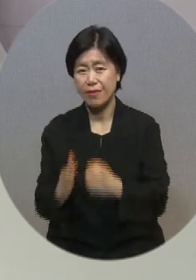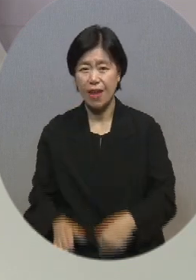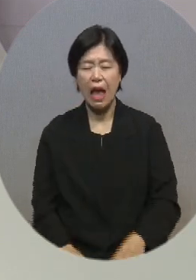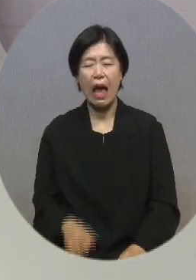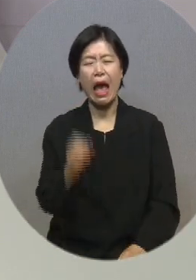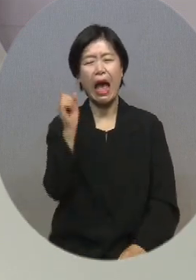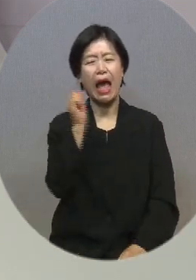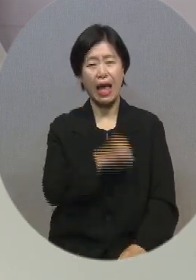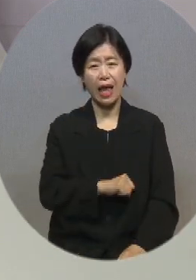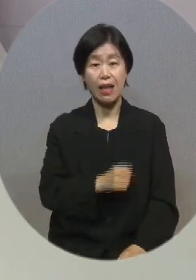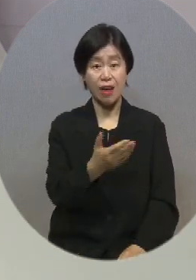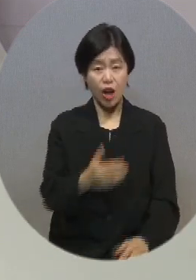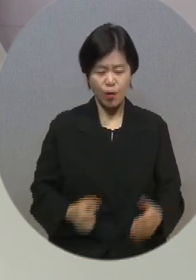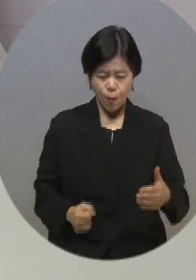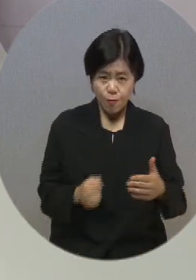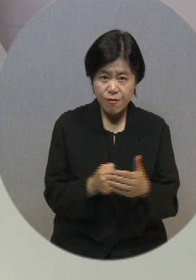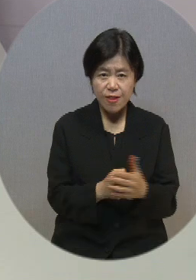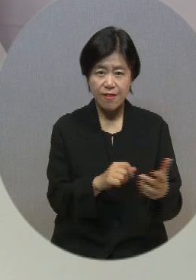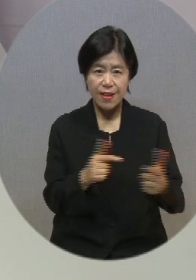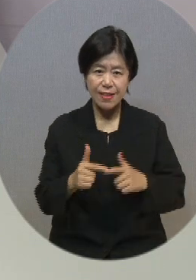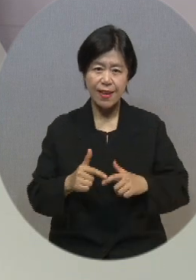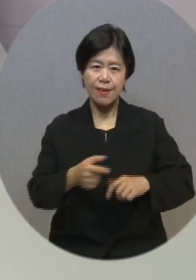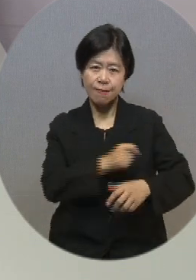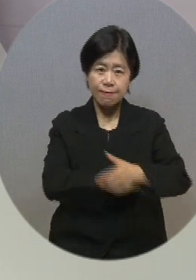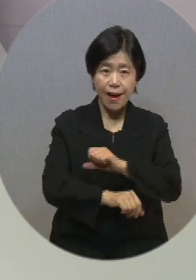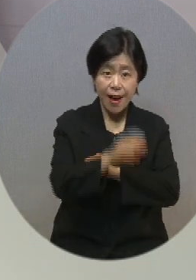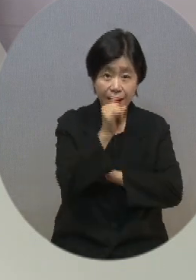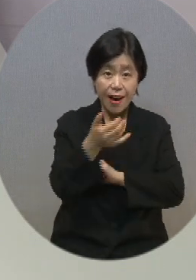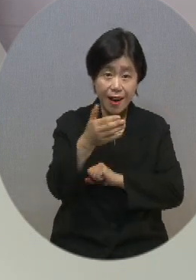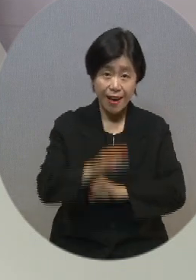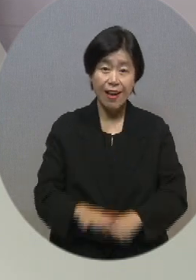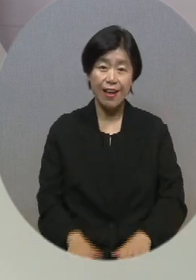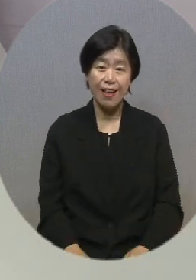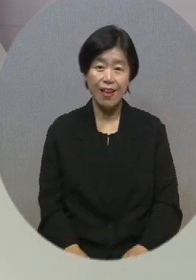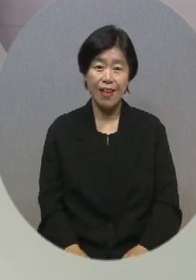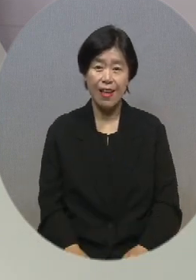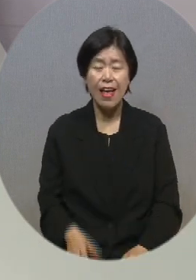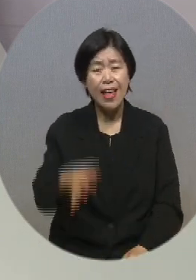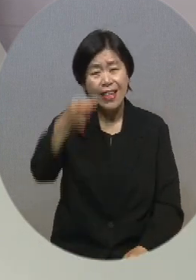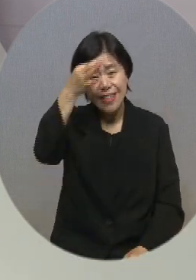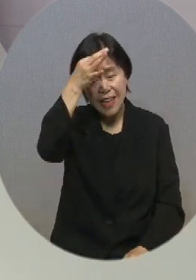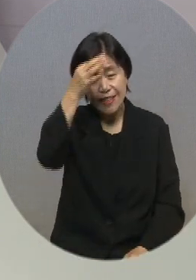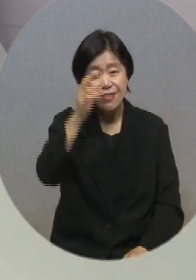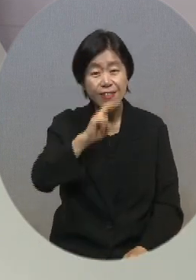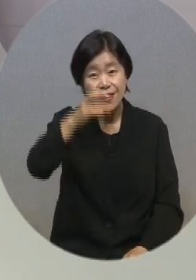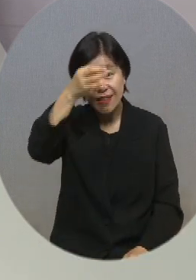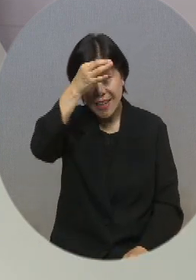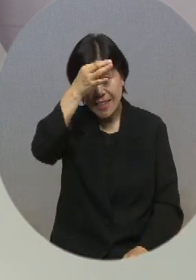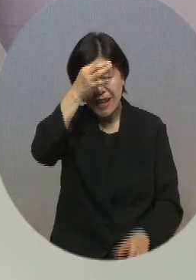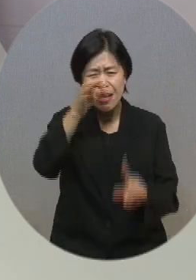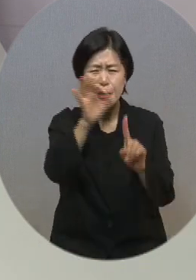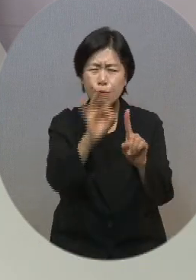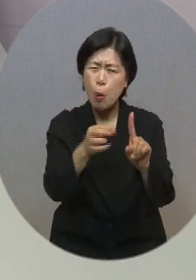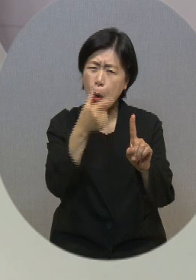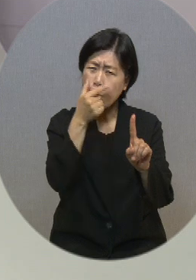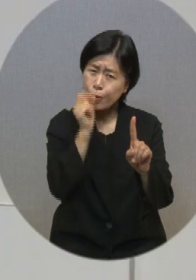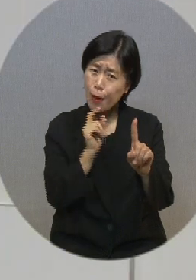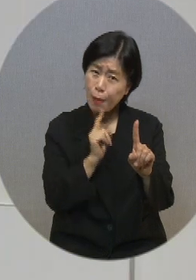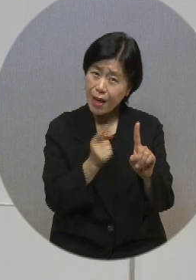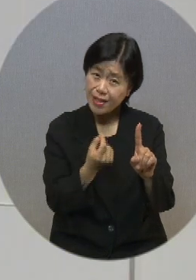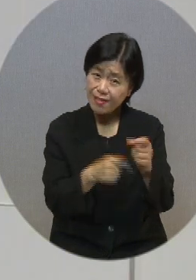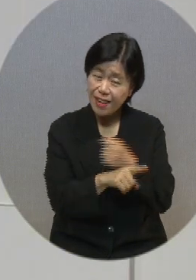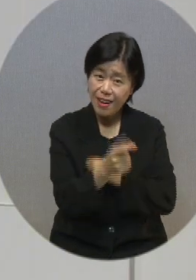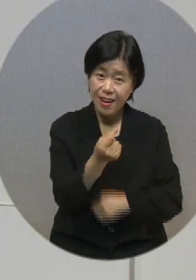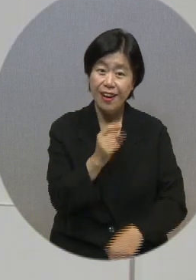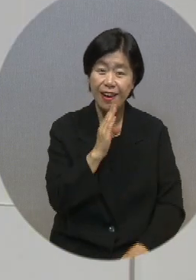네. 네. 그 자기 여러 가지 그 이제 가수가 되기 위한 그 재능이 네. 1%가 네. 모자란다. 네. 아. 네, 네.